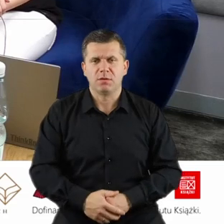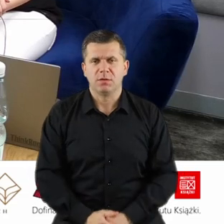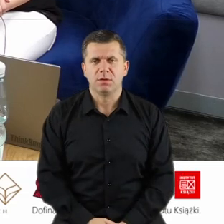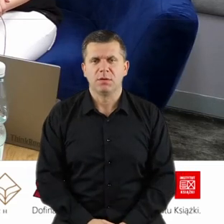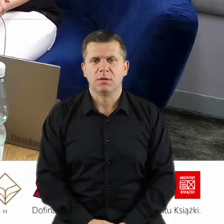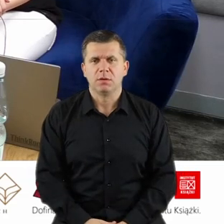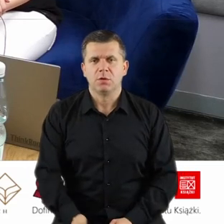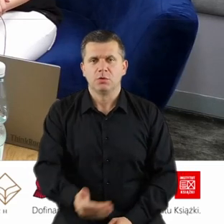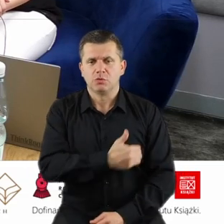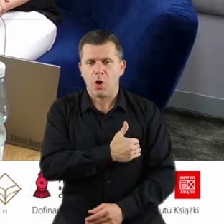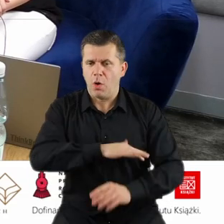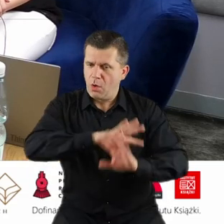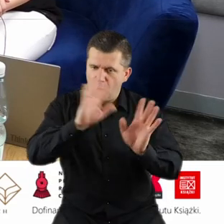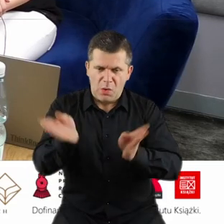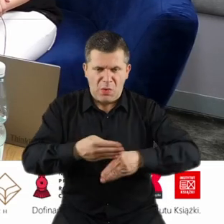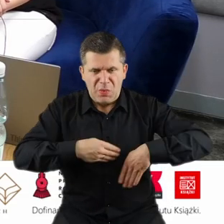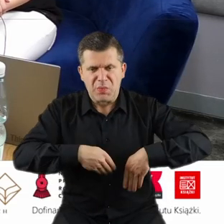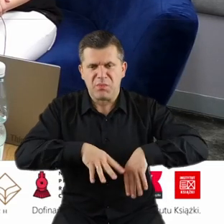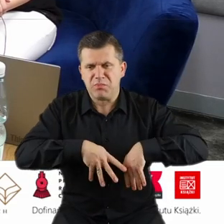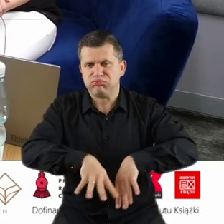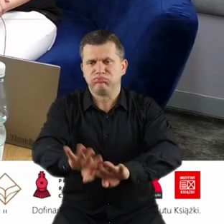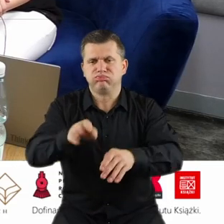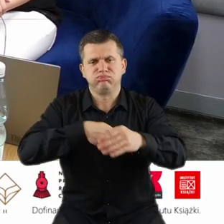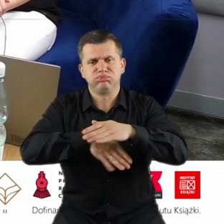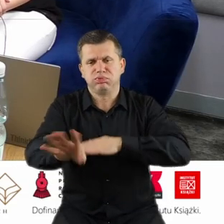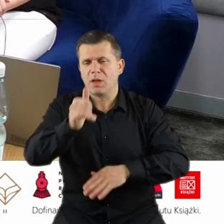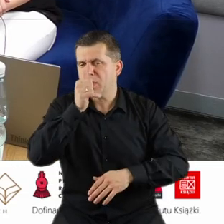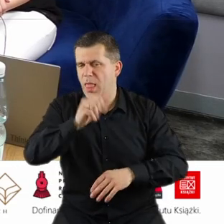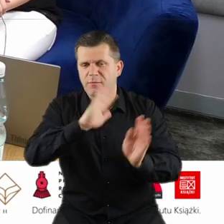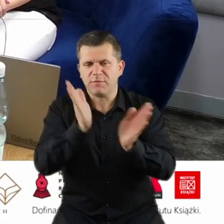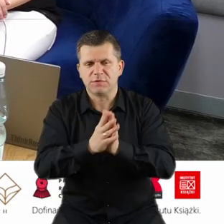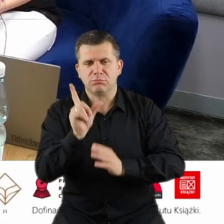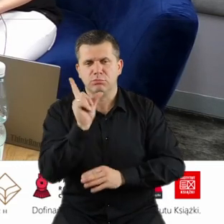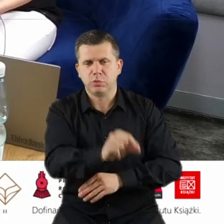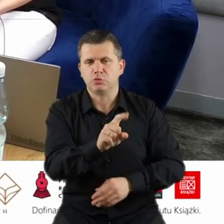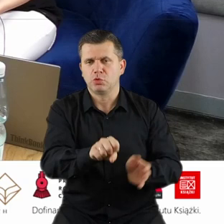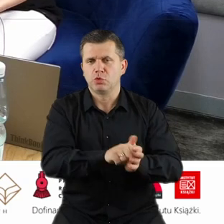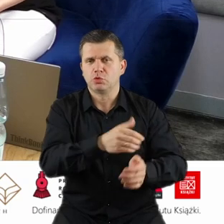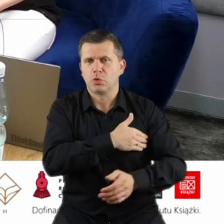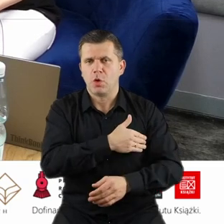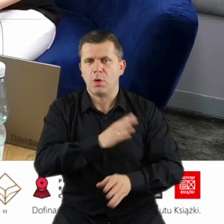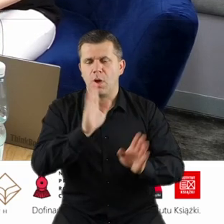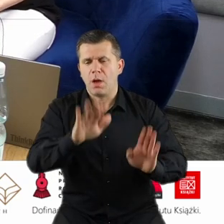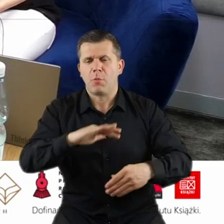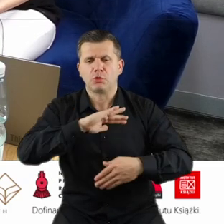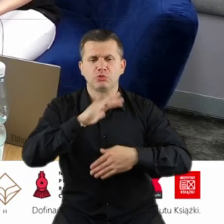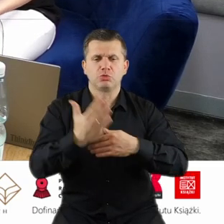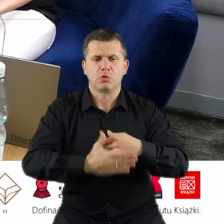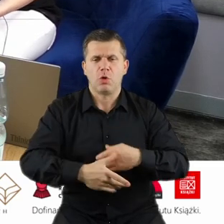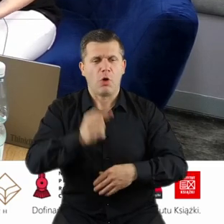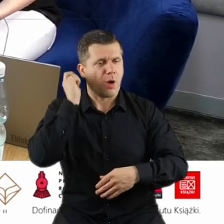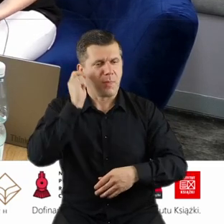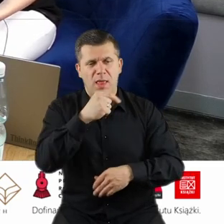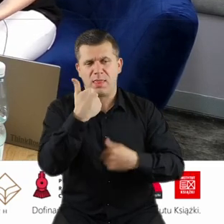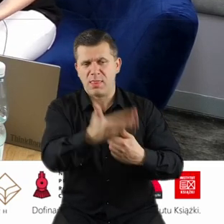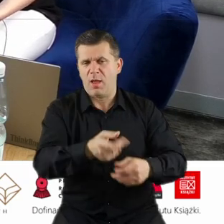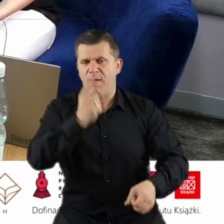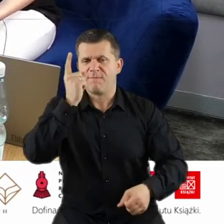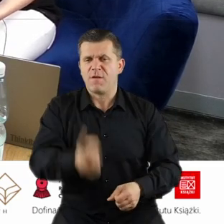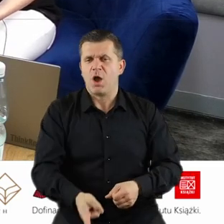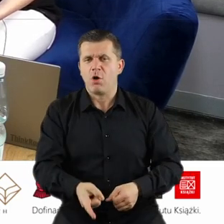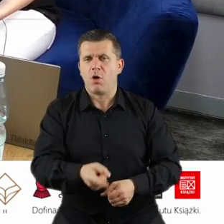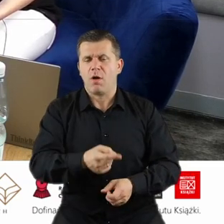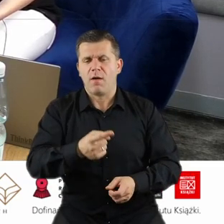żeby szkołę ewakuowali, żeby nie mógł pójść do niej. Sprawa skończyła się tak, że dostała